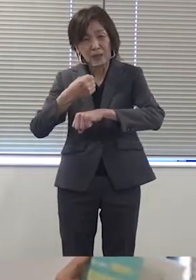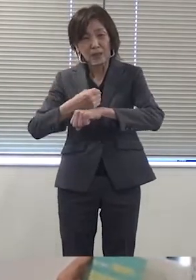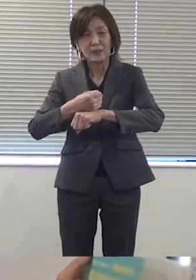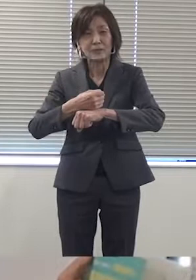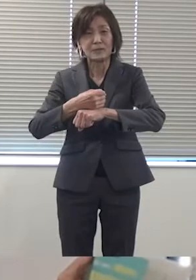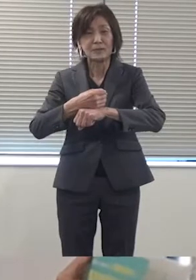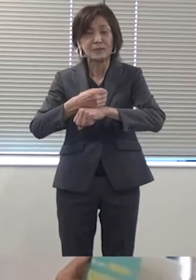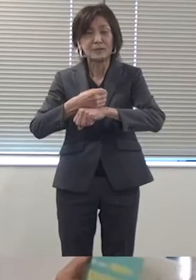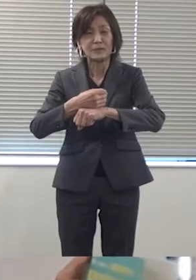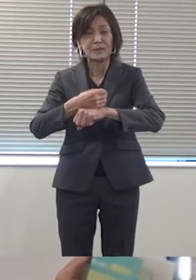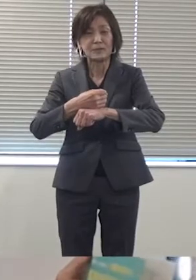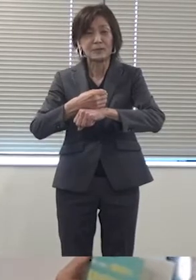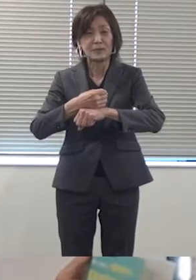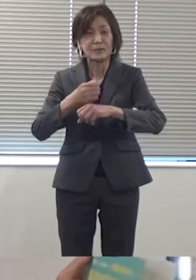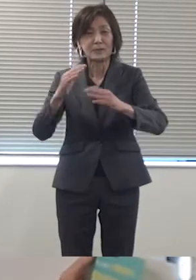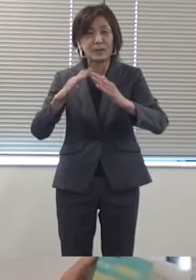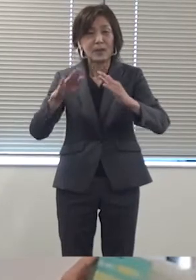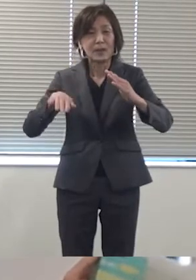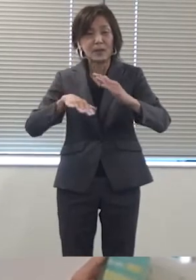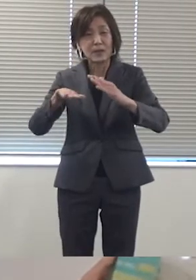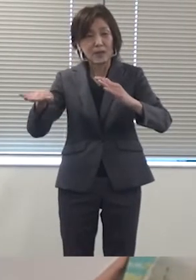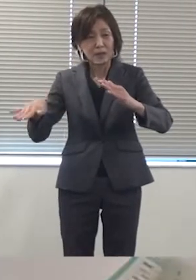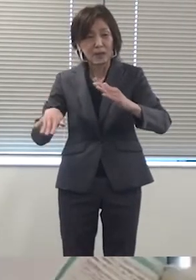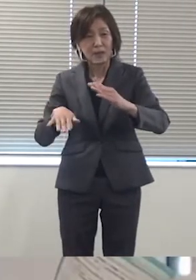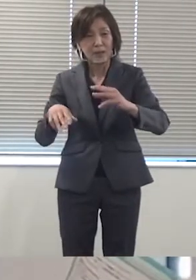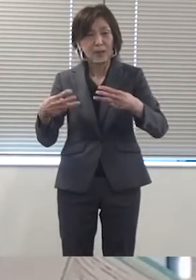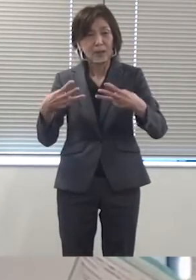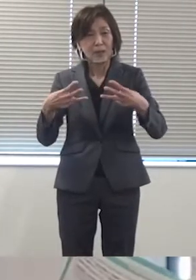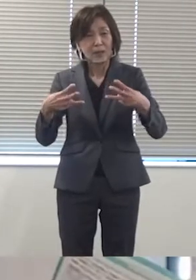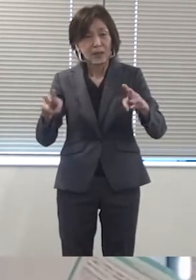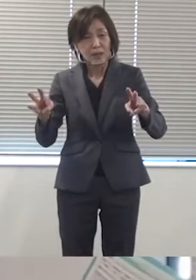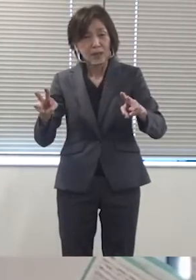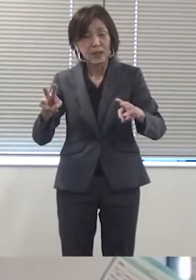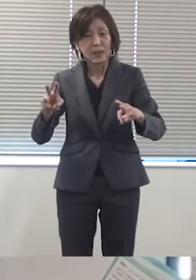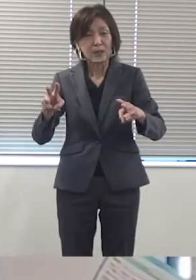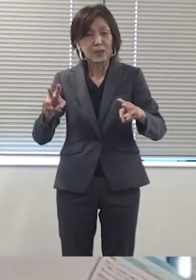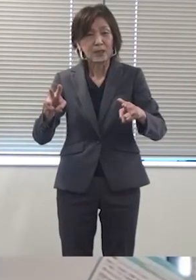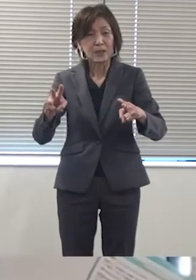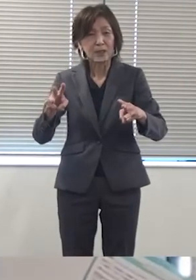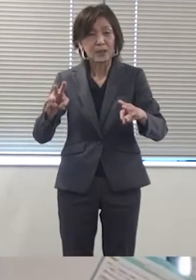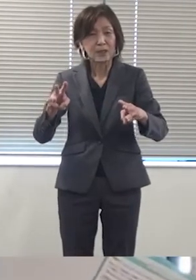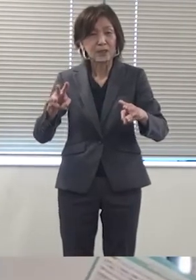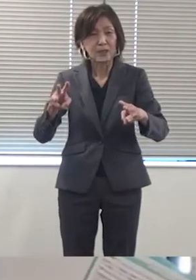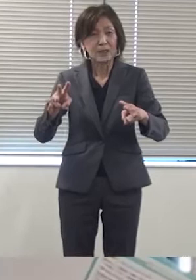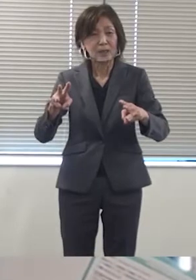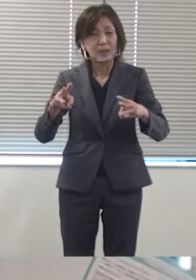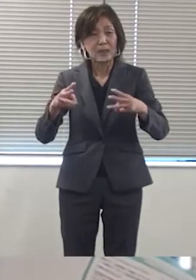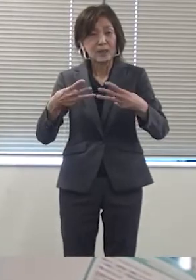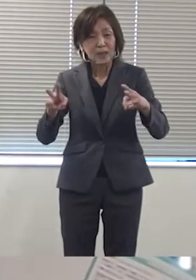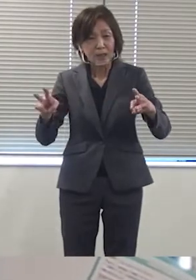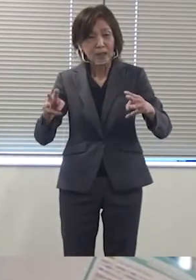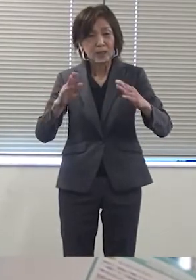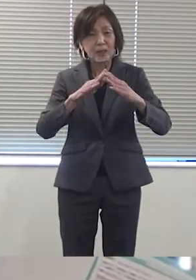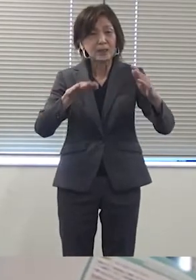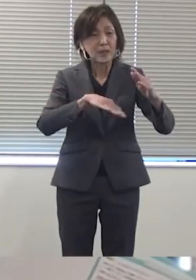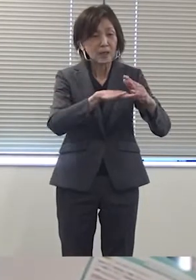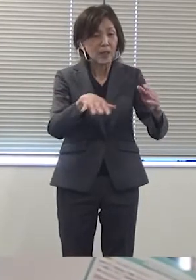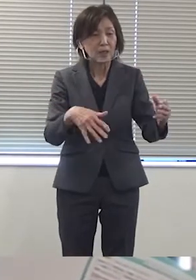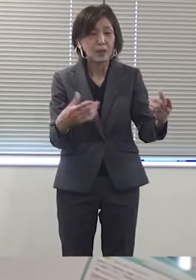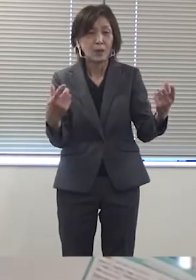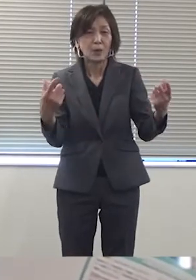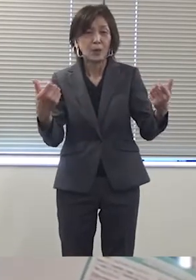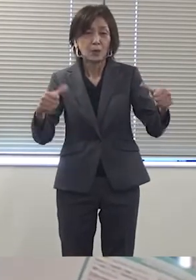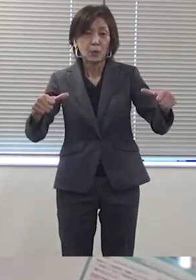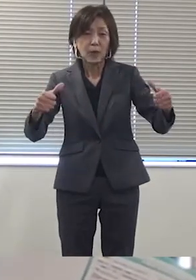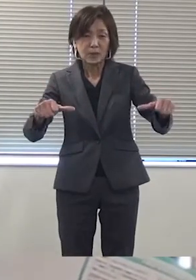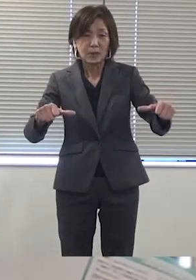みの年収しかなくなる場合が家計救援所帯でありますので、裏面にもちょっと書いてますが、この